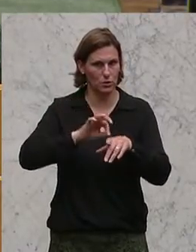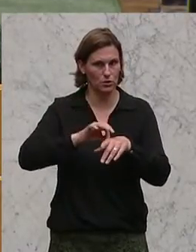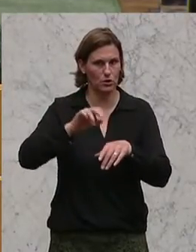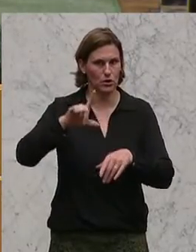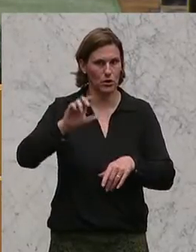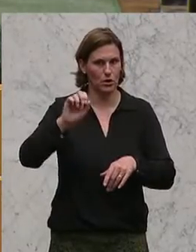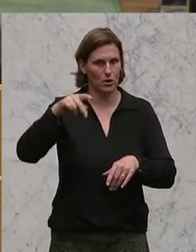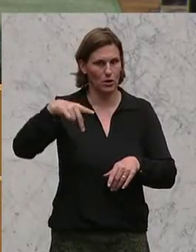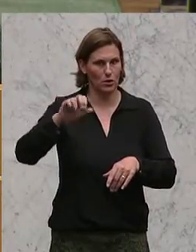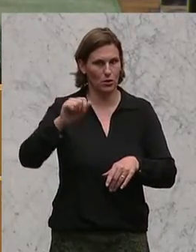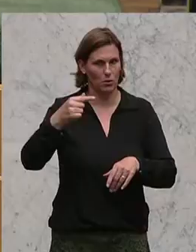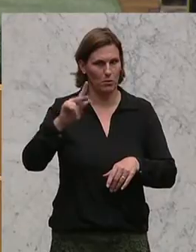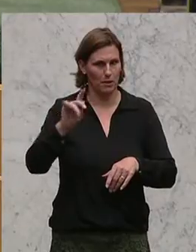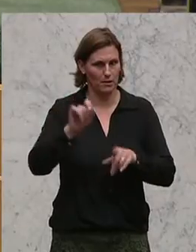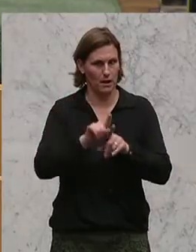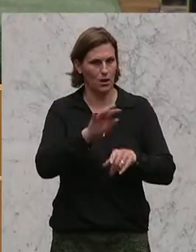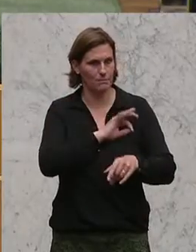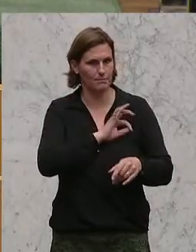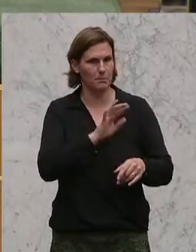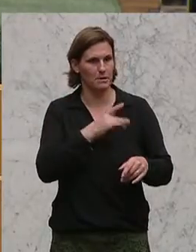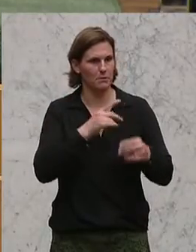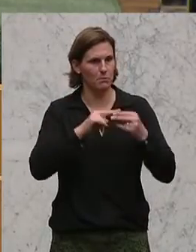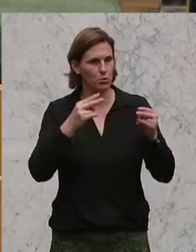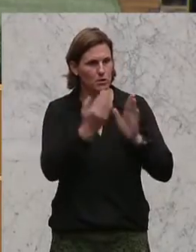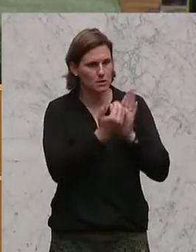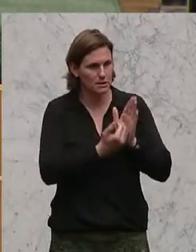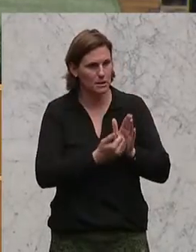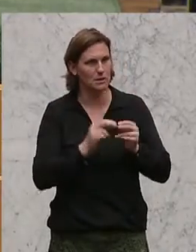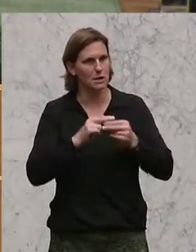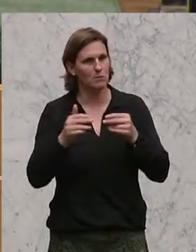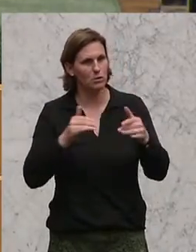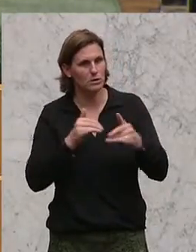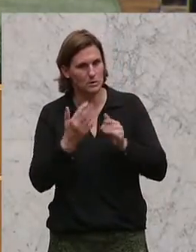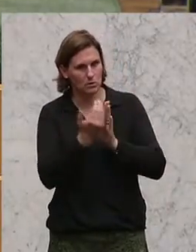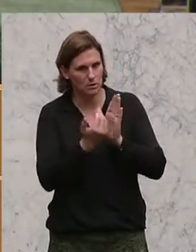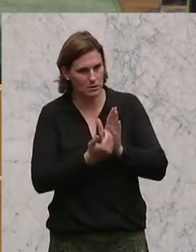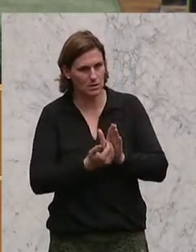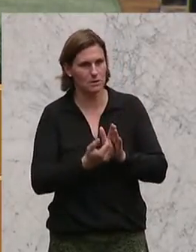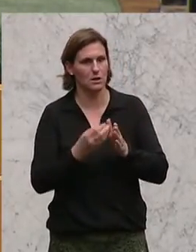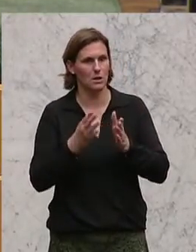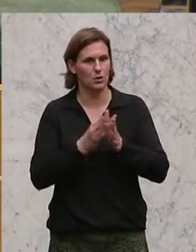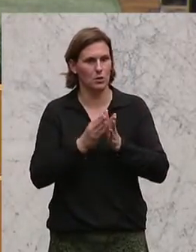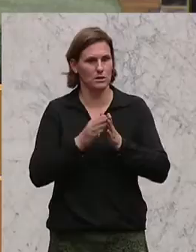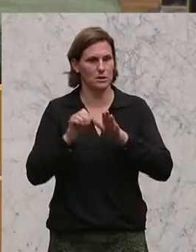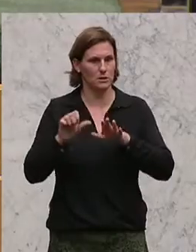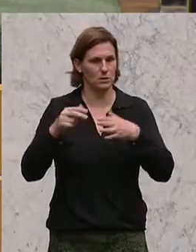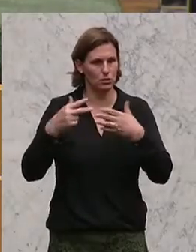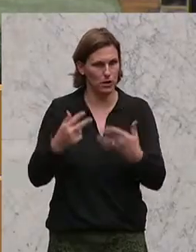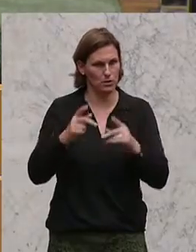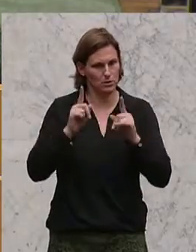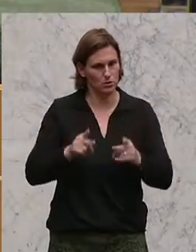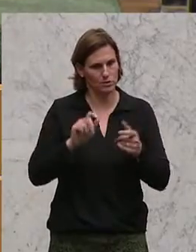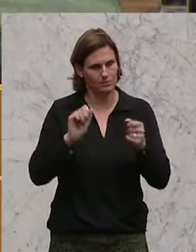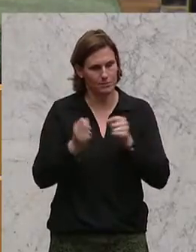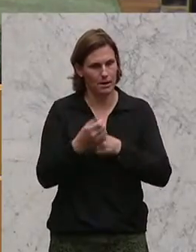Kolleginnen und Kollegen betreffend ein Bundesgesetz, mit dem das Bundesministeriengesetz 1986 geändert